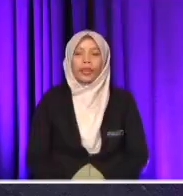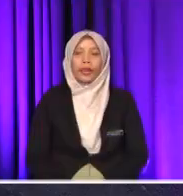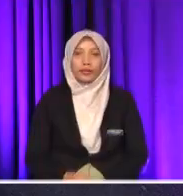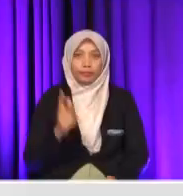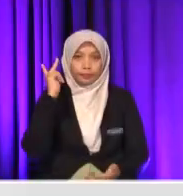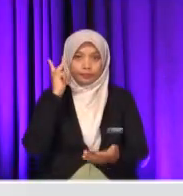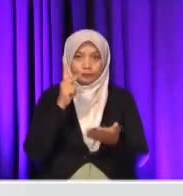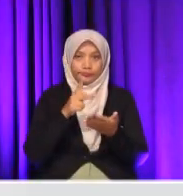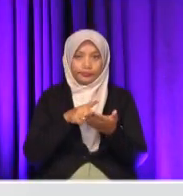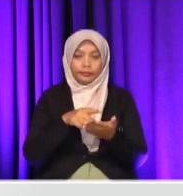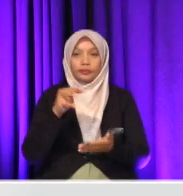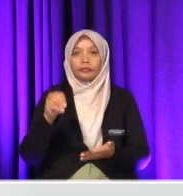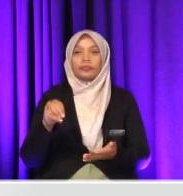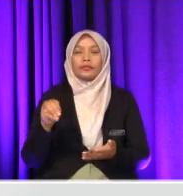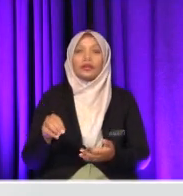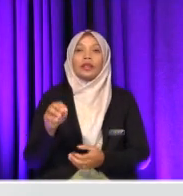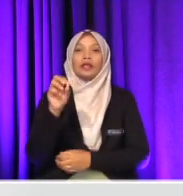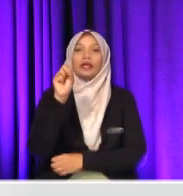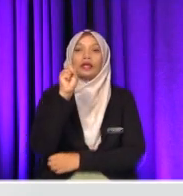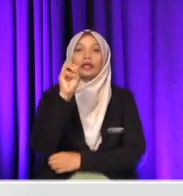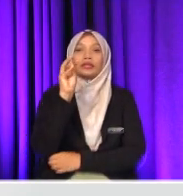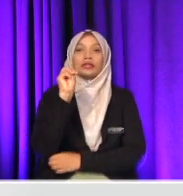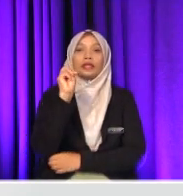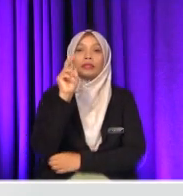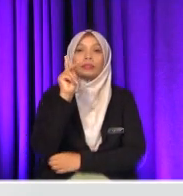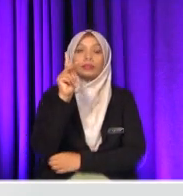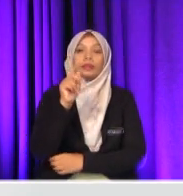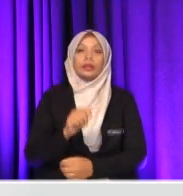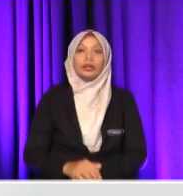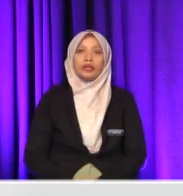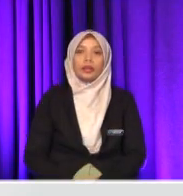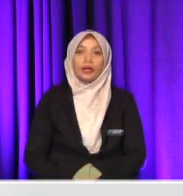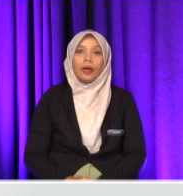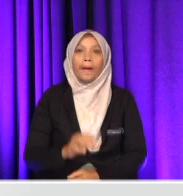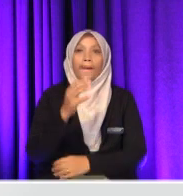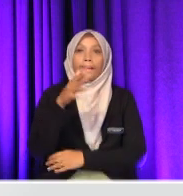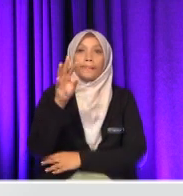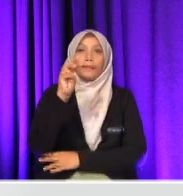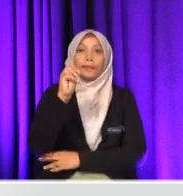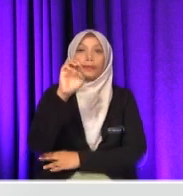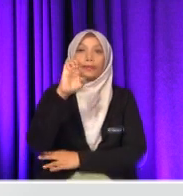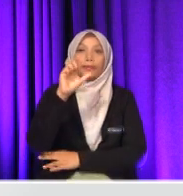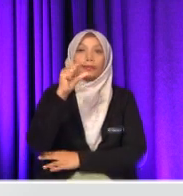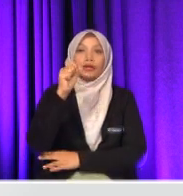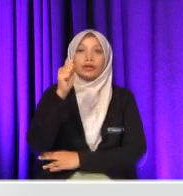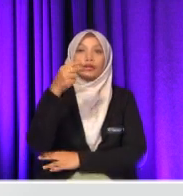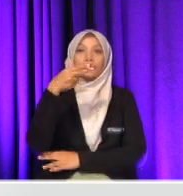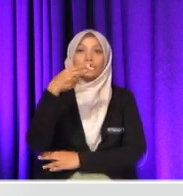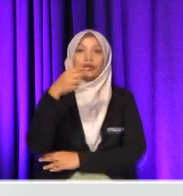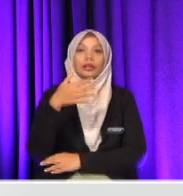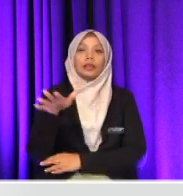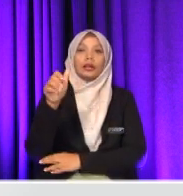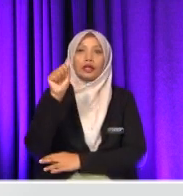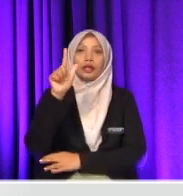murid-murid daripada SMK alam megah 2 Oke di sebelah kanan saya ini Lutfi Iskandar